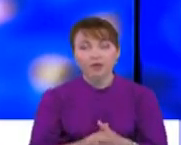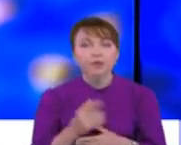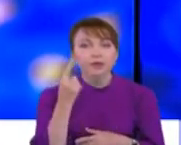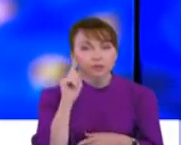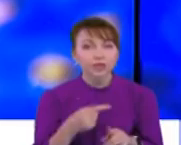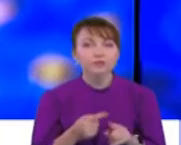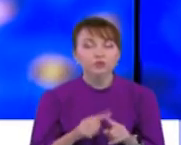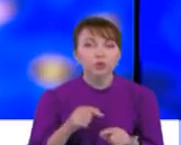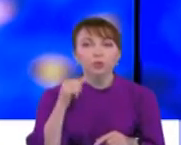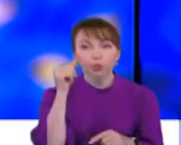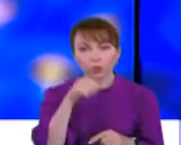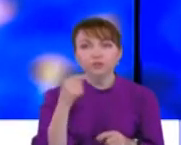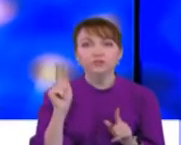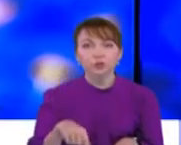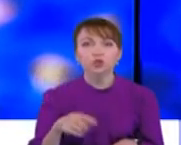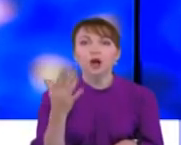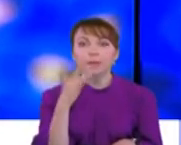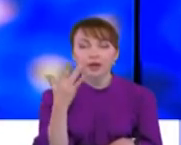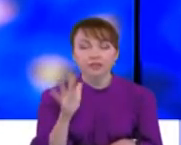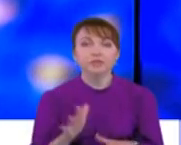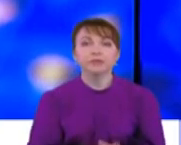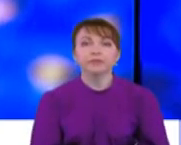цьому році, навіть в той же Америці, там,